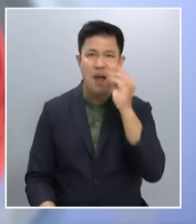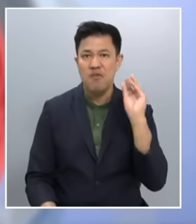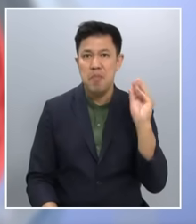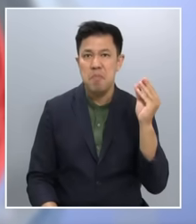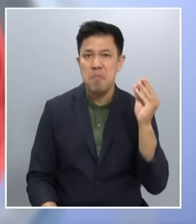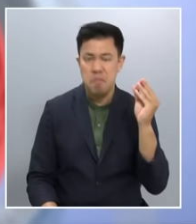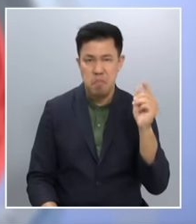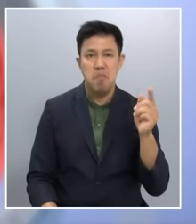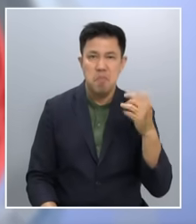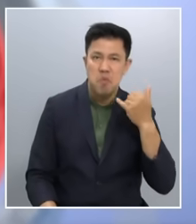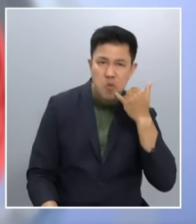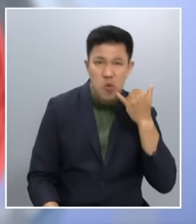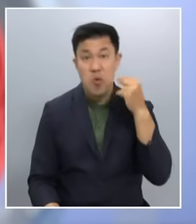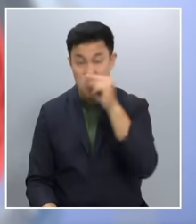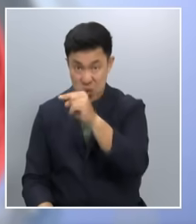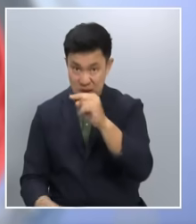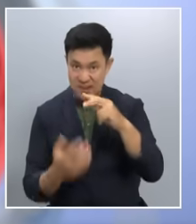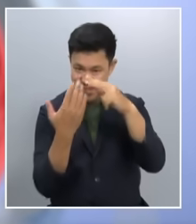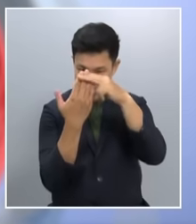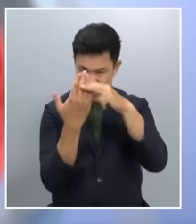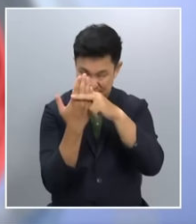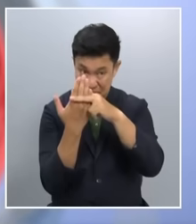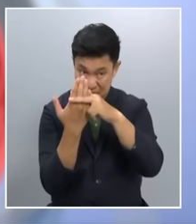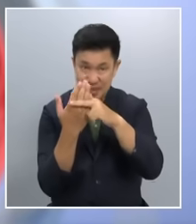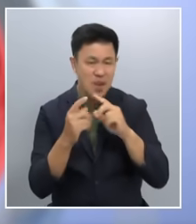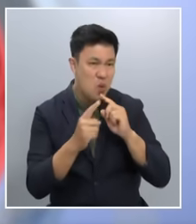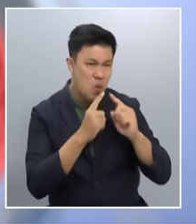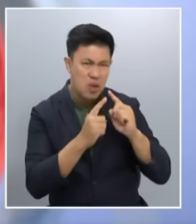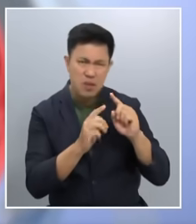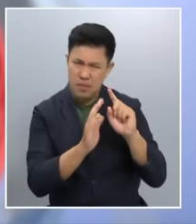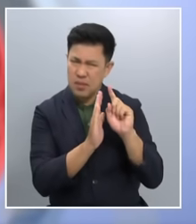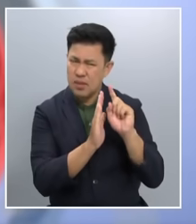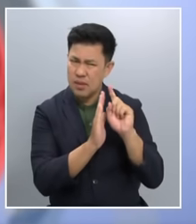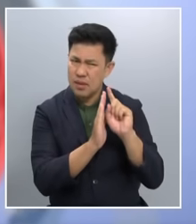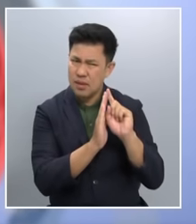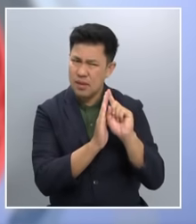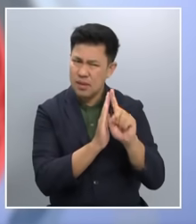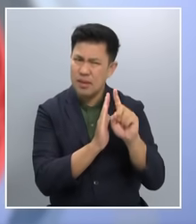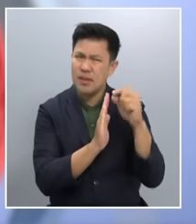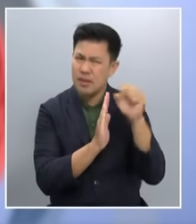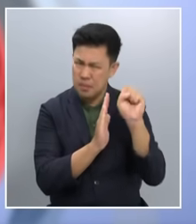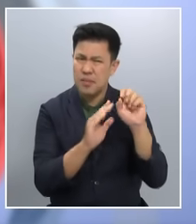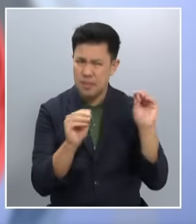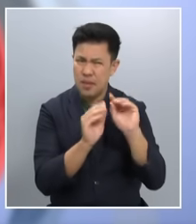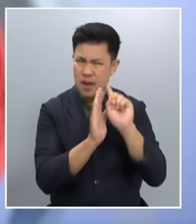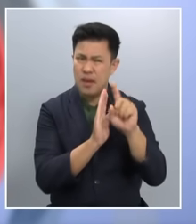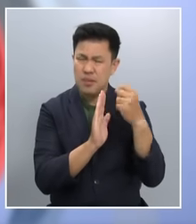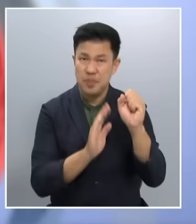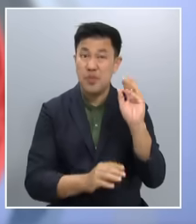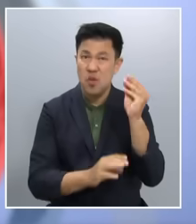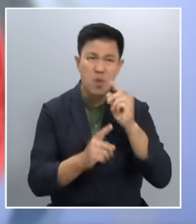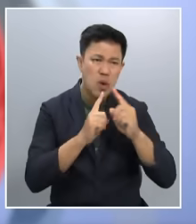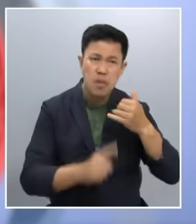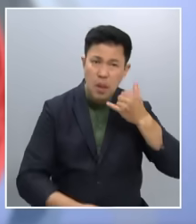พราะคุณพัทโทรไปเมื่อกี้เป็นแค่ช่วงแรกระยะของฟิล์มที่มีการคุยกันผมว่าน่าจะมาสักเกือบ10นาทีได้มั้งสักประมาณนั้นนะ